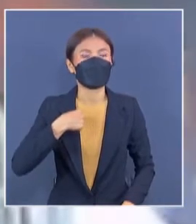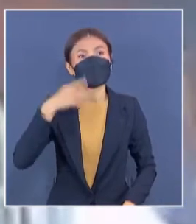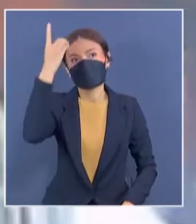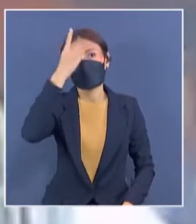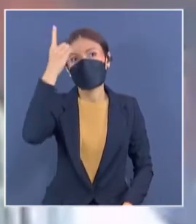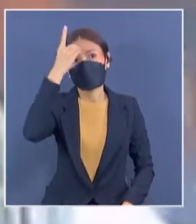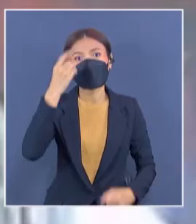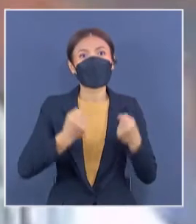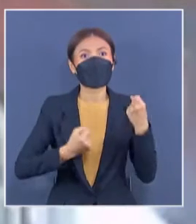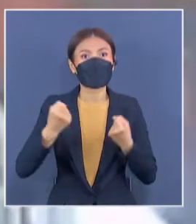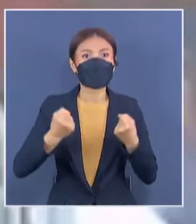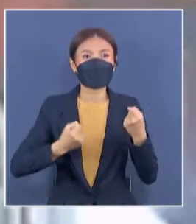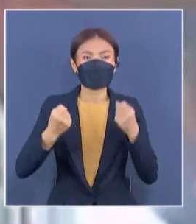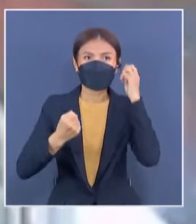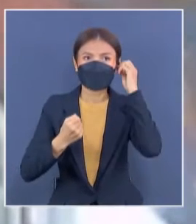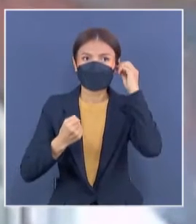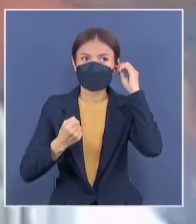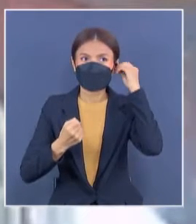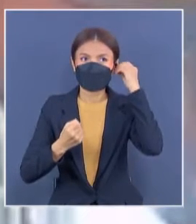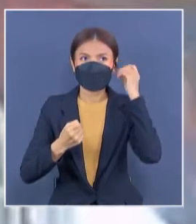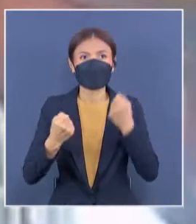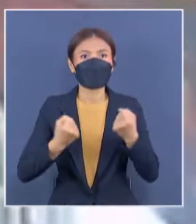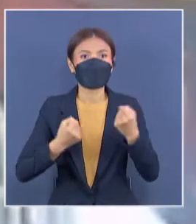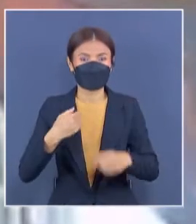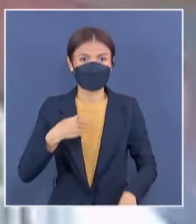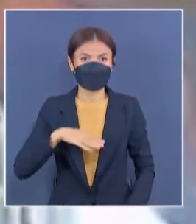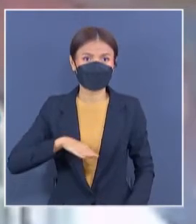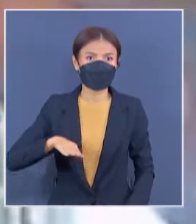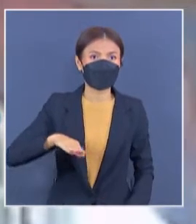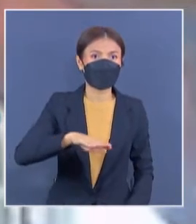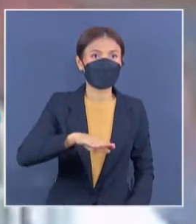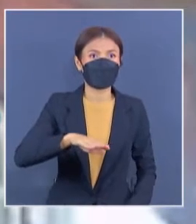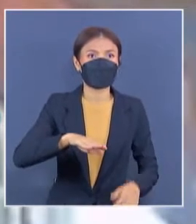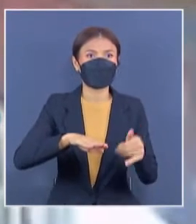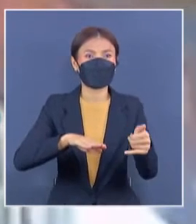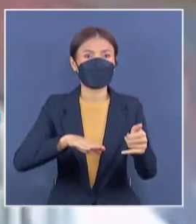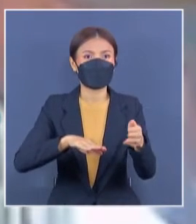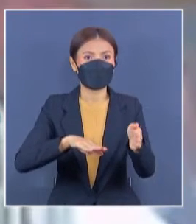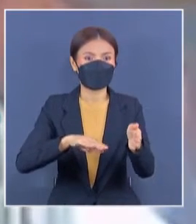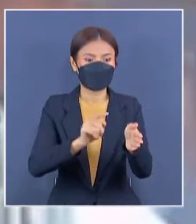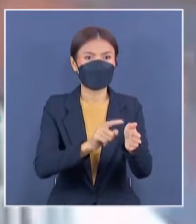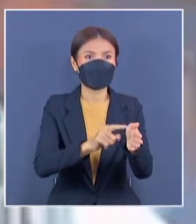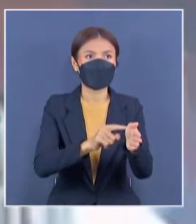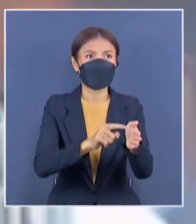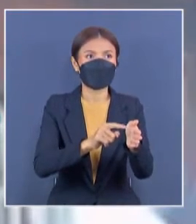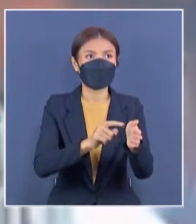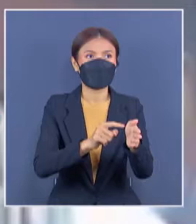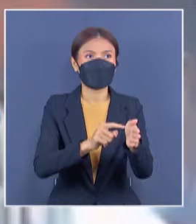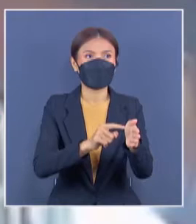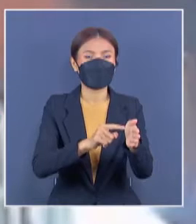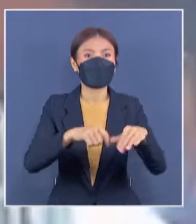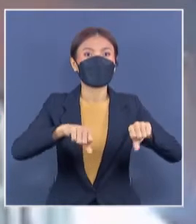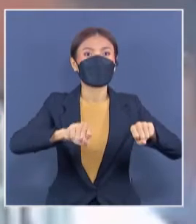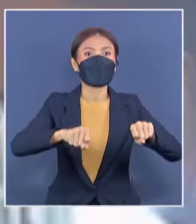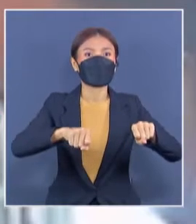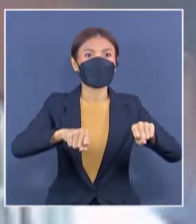ที่ขับขี่รถคันนี้แล้วก็ไปเฉี่ยวชนคนที่ขี่มอเตอร์ไซค์ลงมาจากสะพานตรงเนี้ยนะครับก็